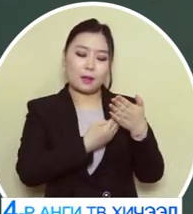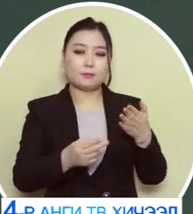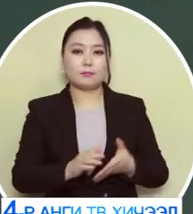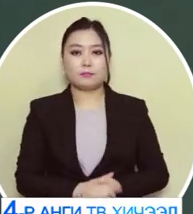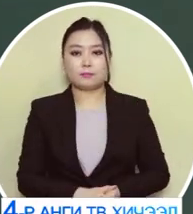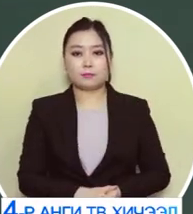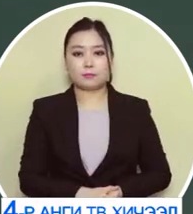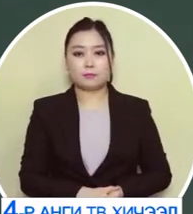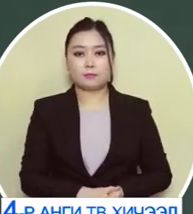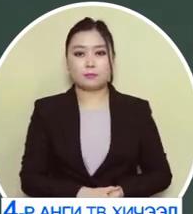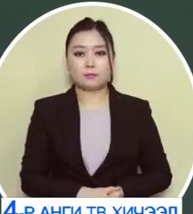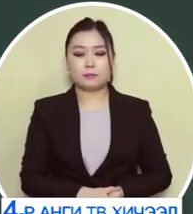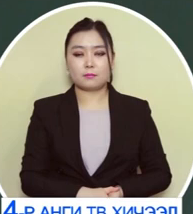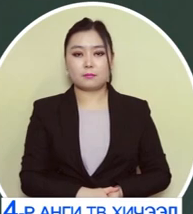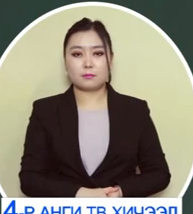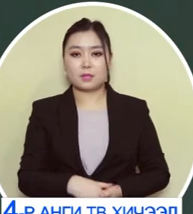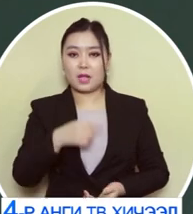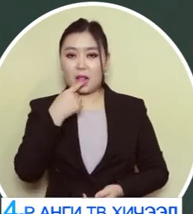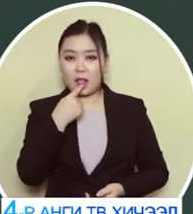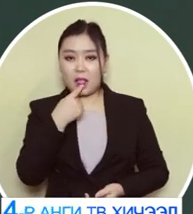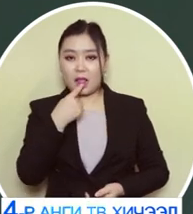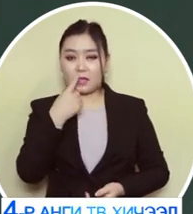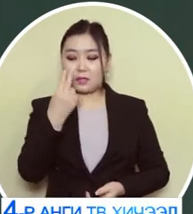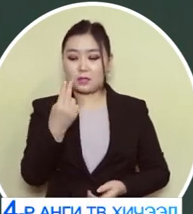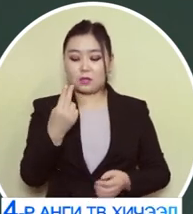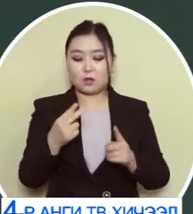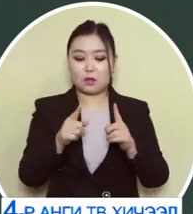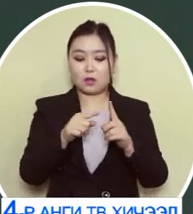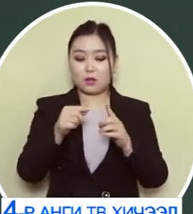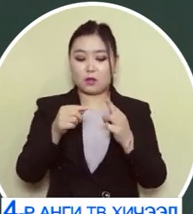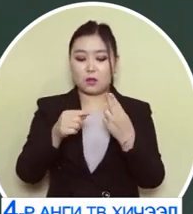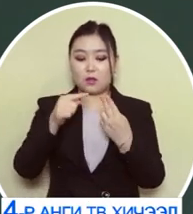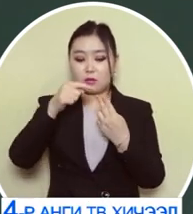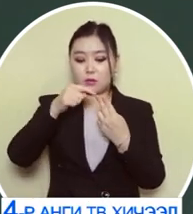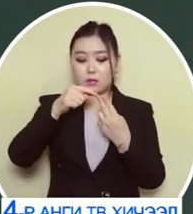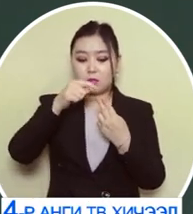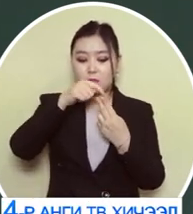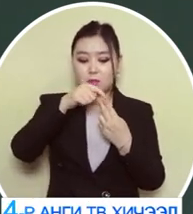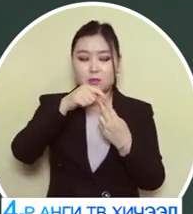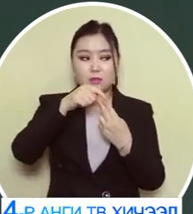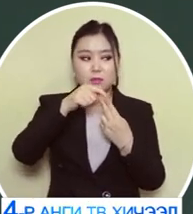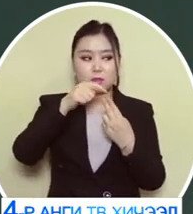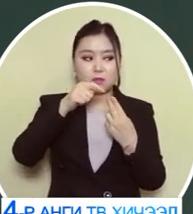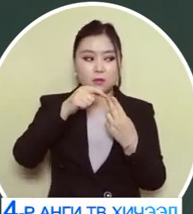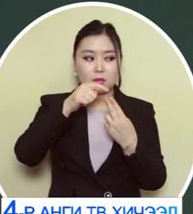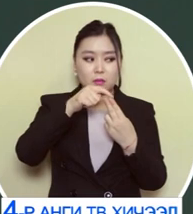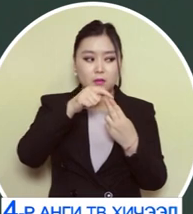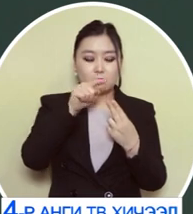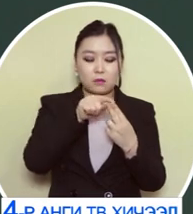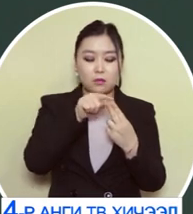сызайық. Батереяның екі үйегі мұнда болады. Мұнда